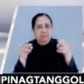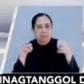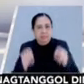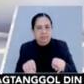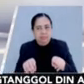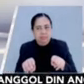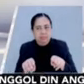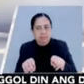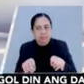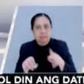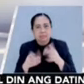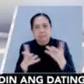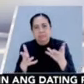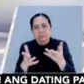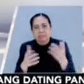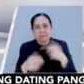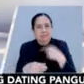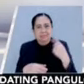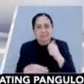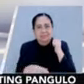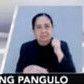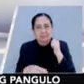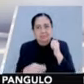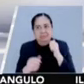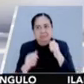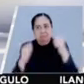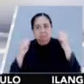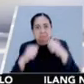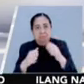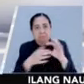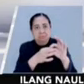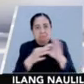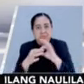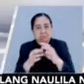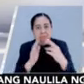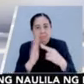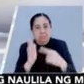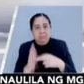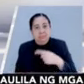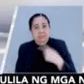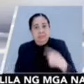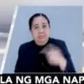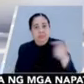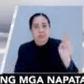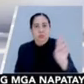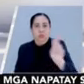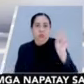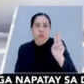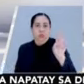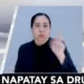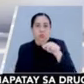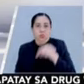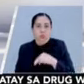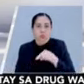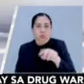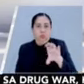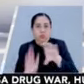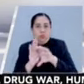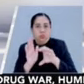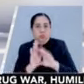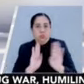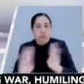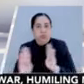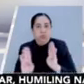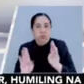China doesn't want a binding code of conduct. China is using the code of conduct to basically